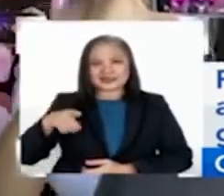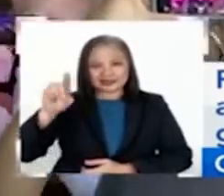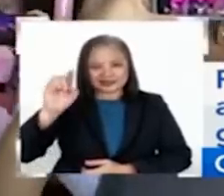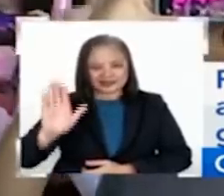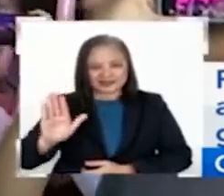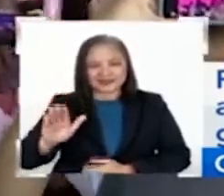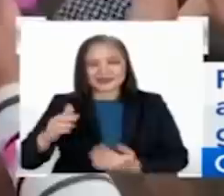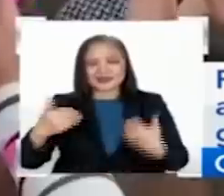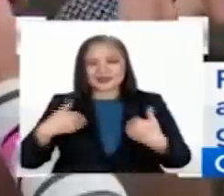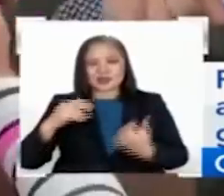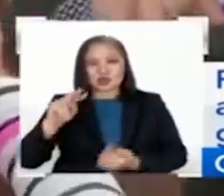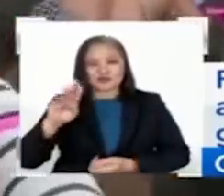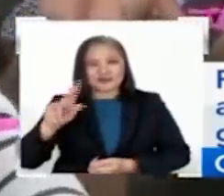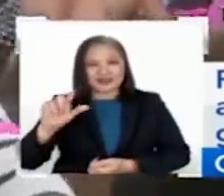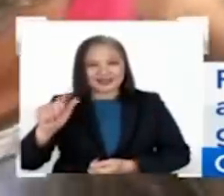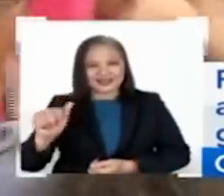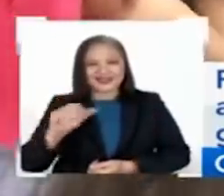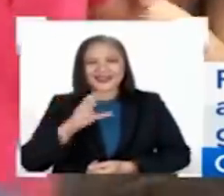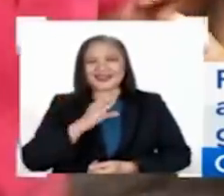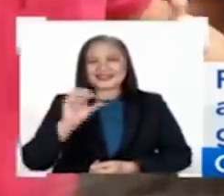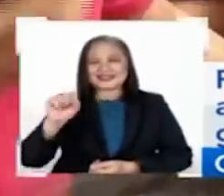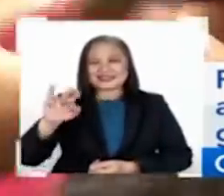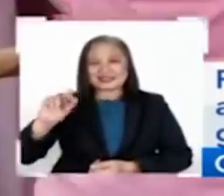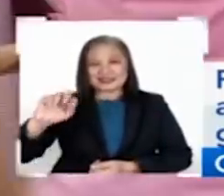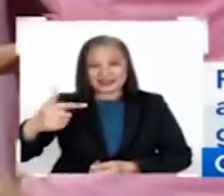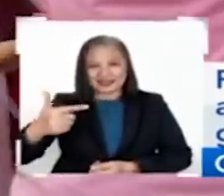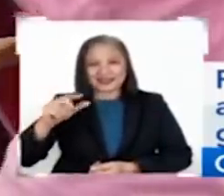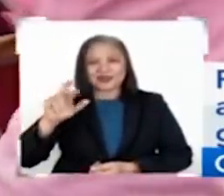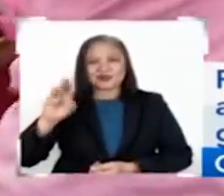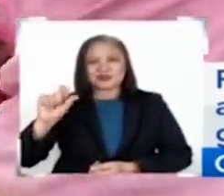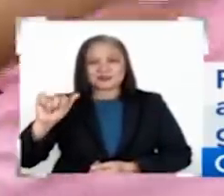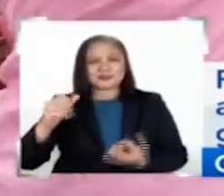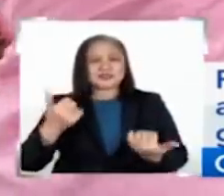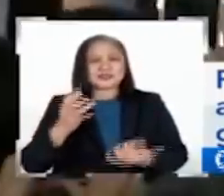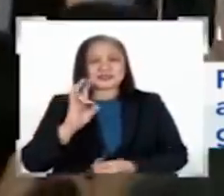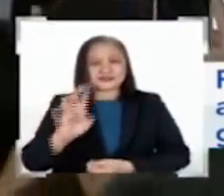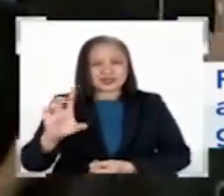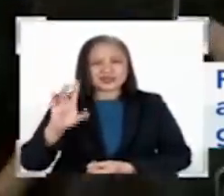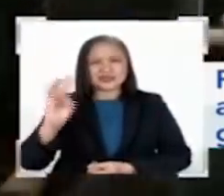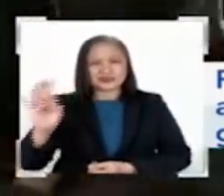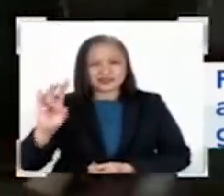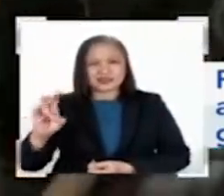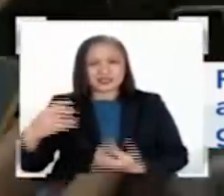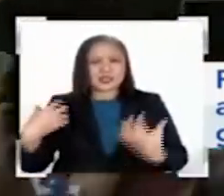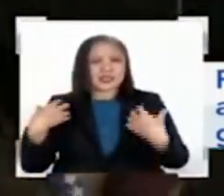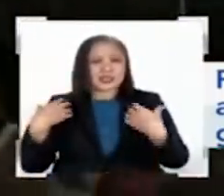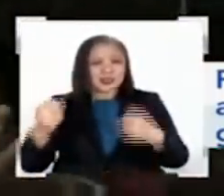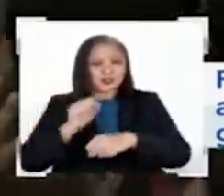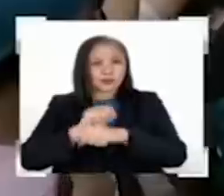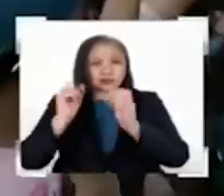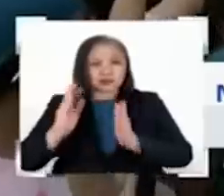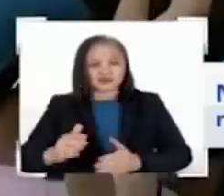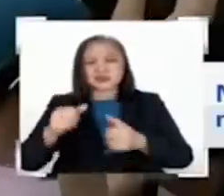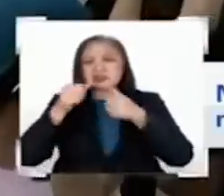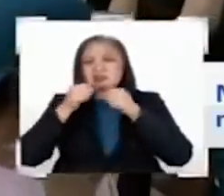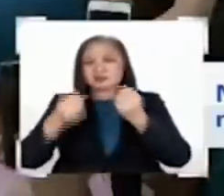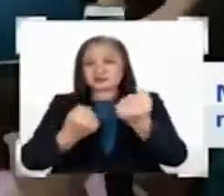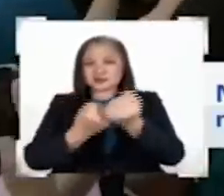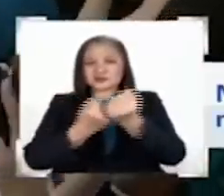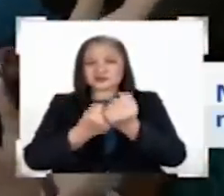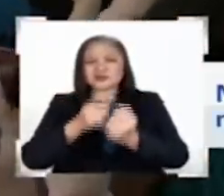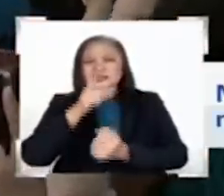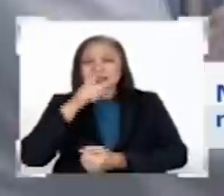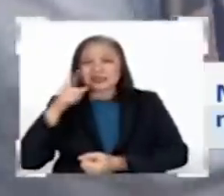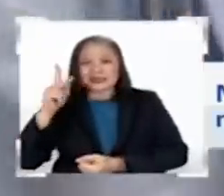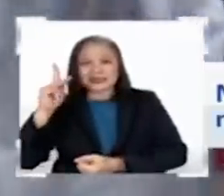Rosario. 770 health frontliners ng Cavite ang naghayag ng kanilang suporta sa tambalang Lenny Kiko. Bago nito